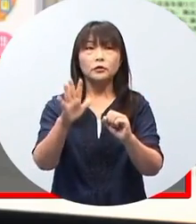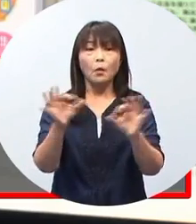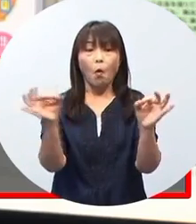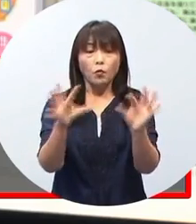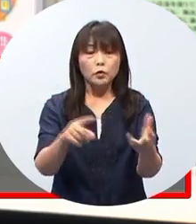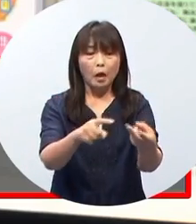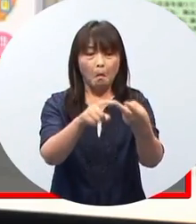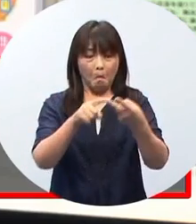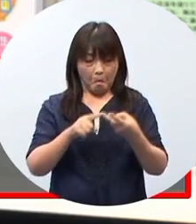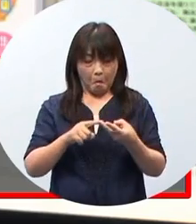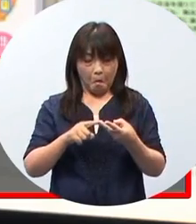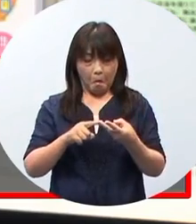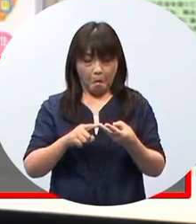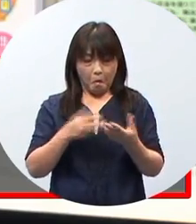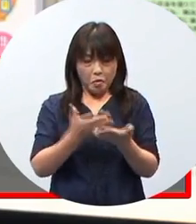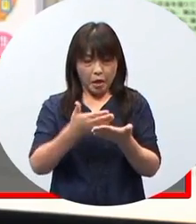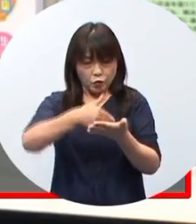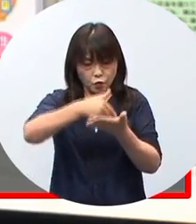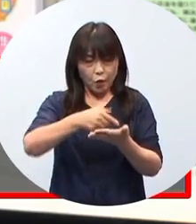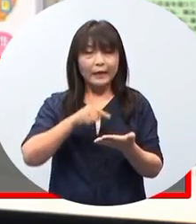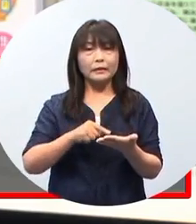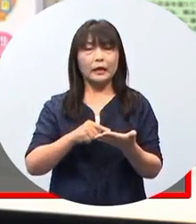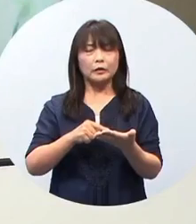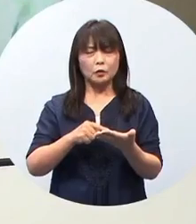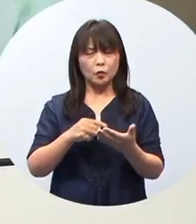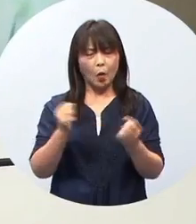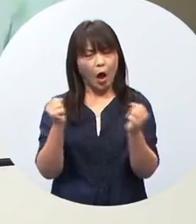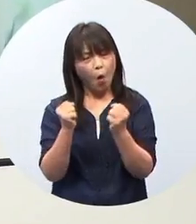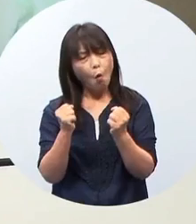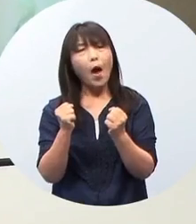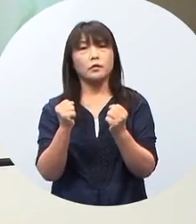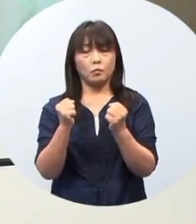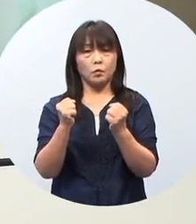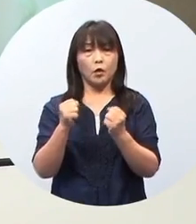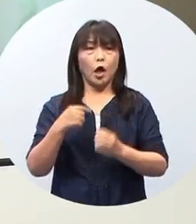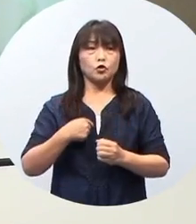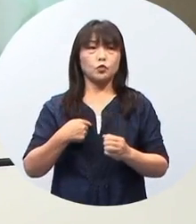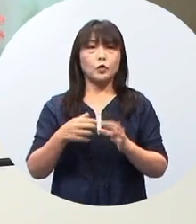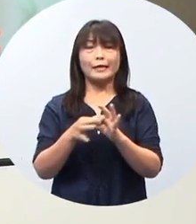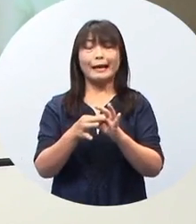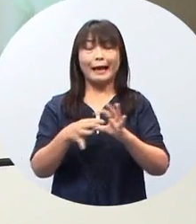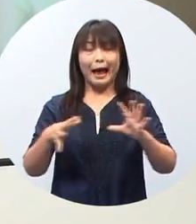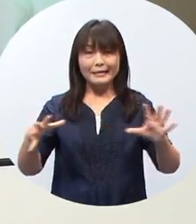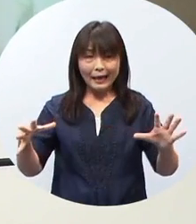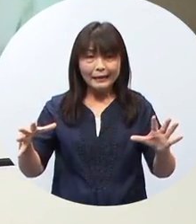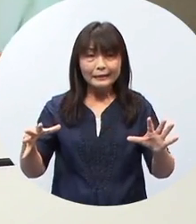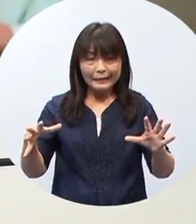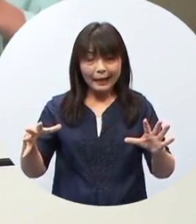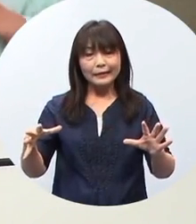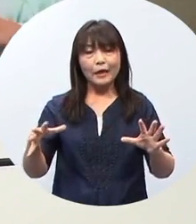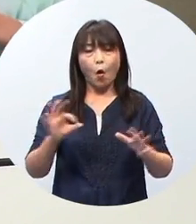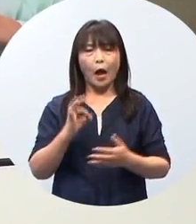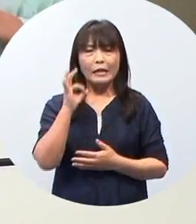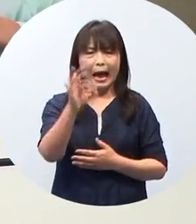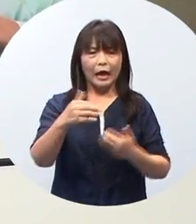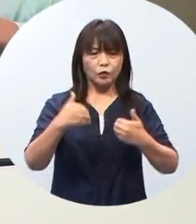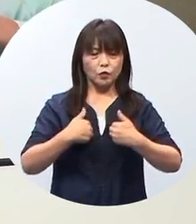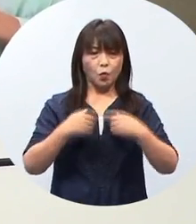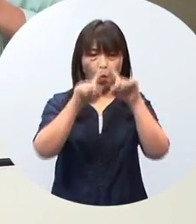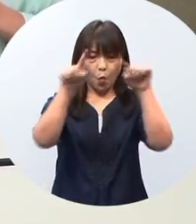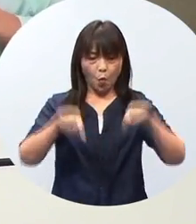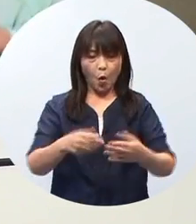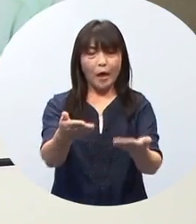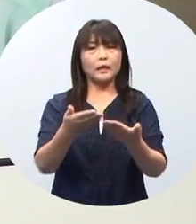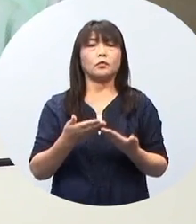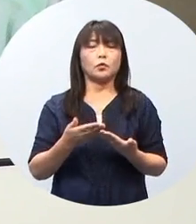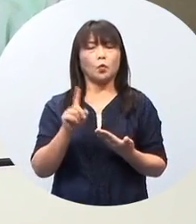が架空請求の怖いところだなと思います。 身に覚えのない不当請求が来た場合というのは